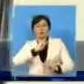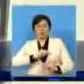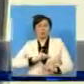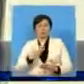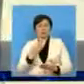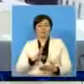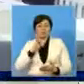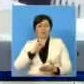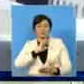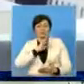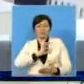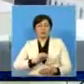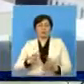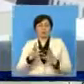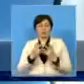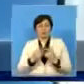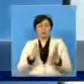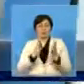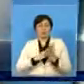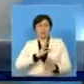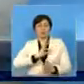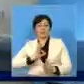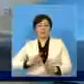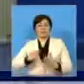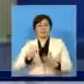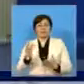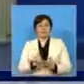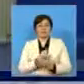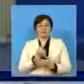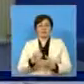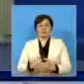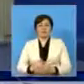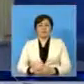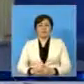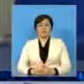су тұтынып отырған тұрғындардың саны 90%-ға жетіп отыр. Дархан Мектепбай, Азамат Сауханов, Ақтөбе телеарнасы.